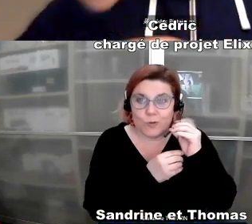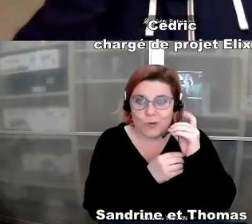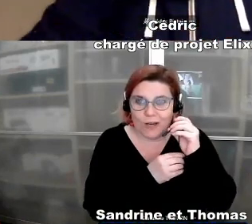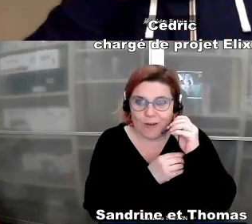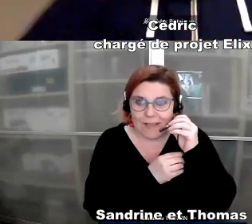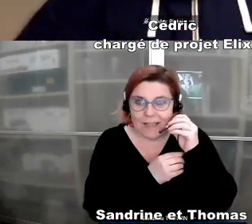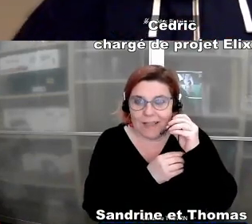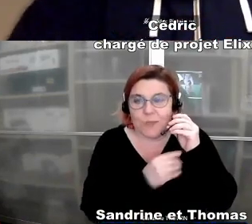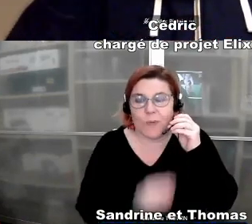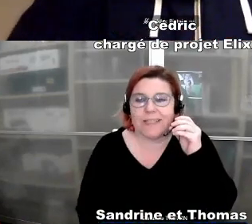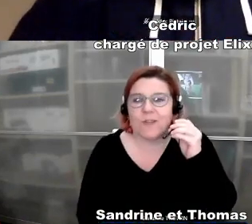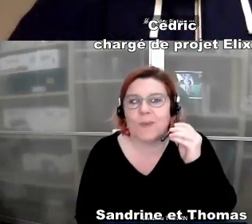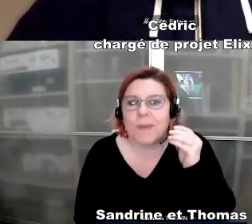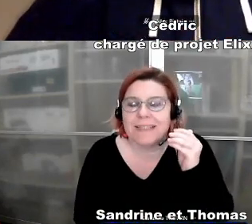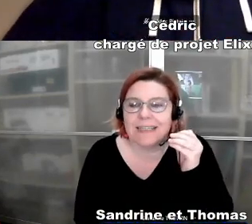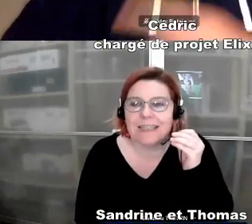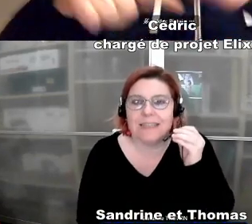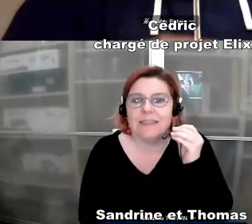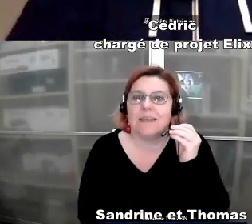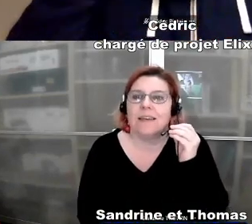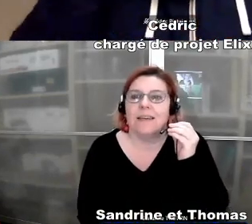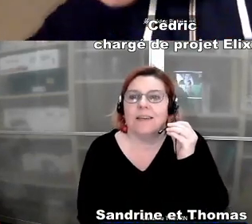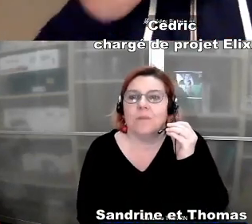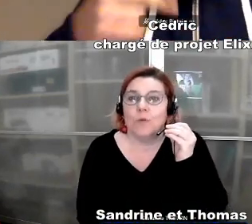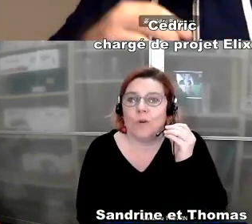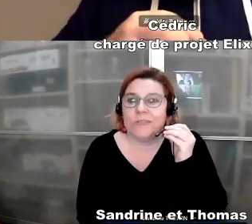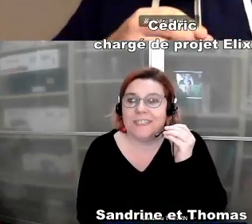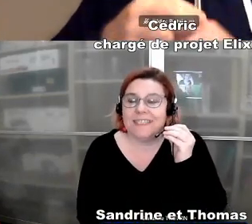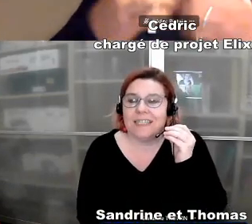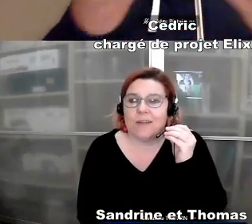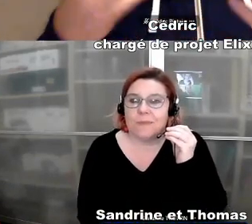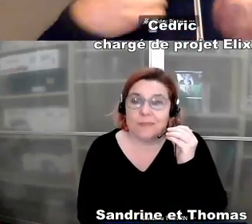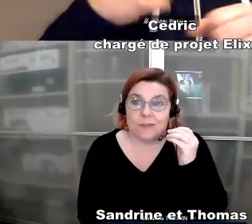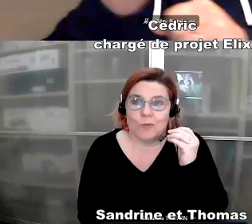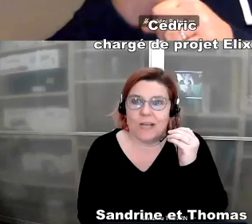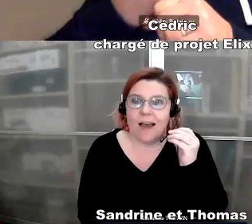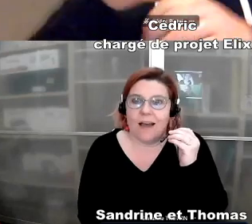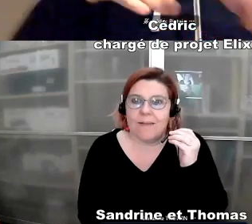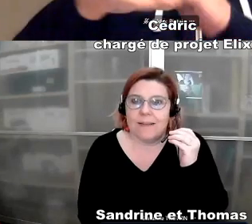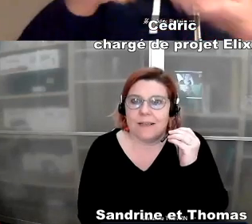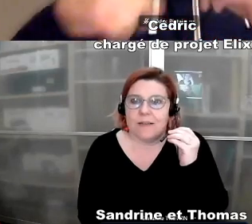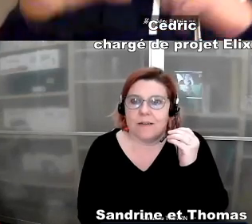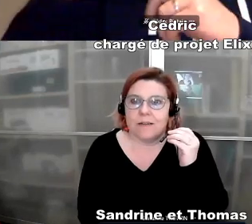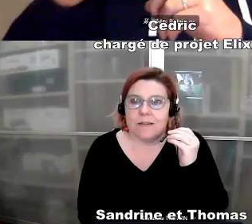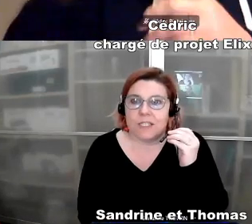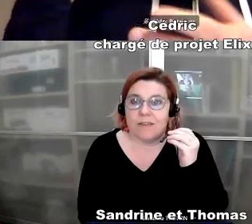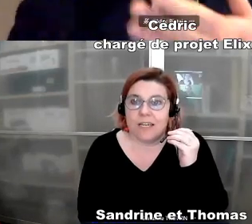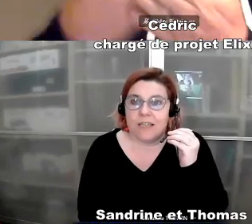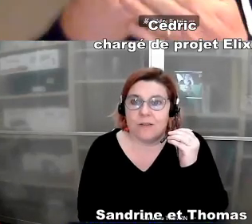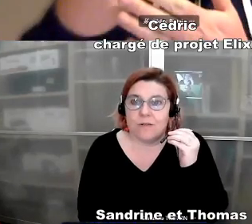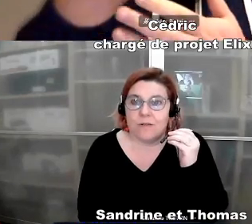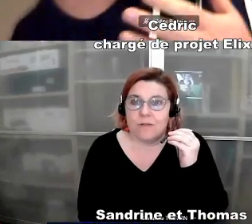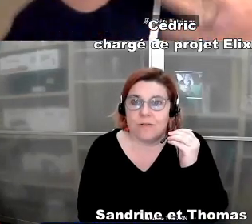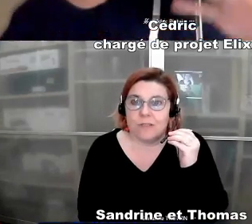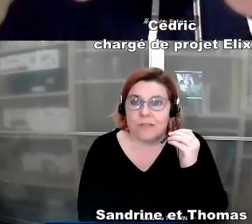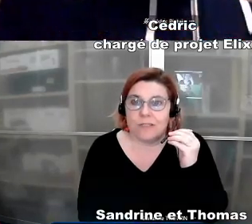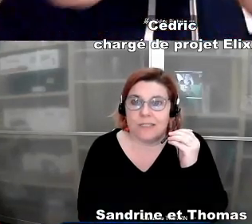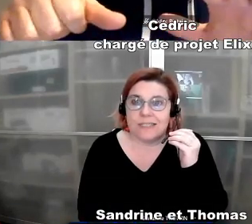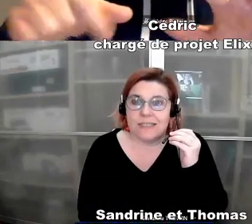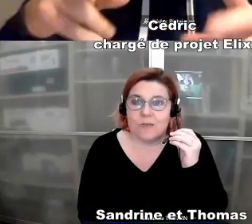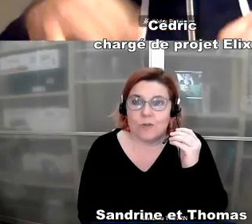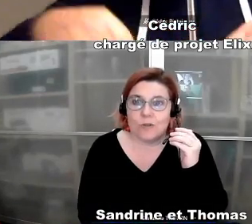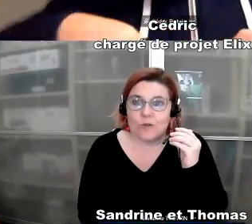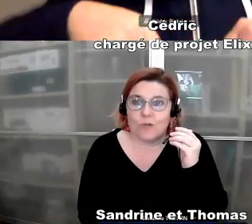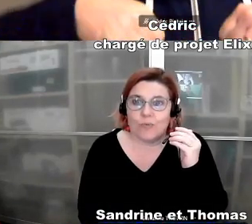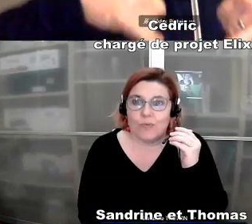Oui, bonjour. Je me présente, je m'appelle Cédric. Mon nom en langue des signes est comme celui-là. Je travaille